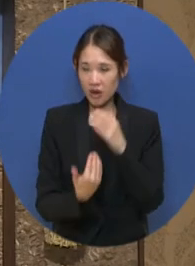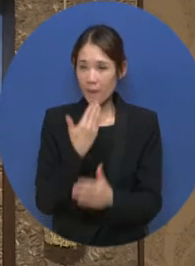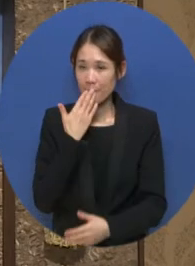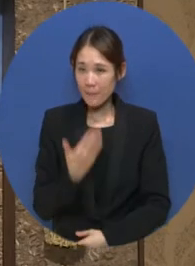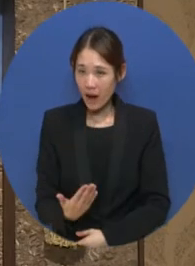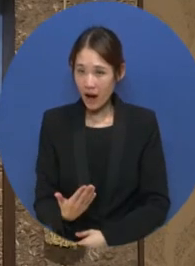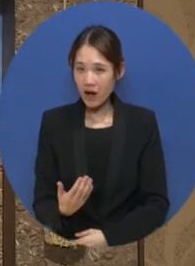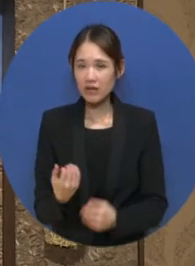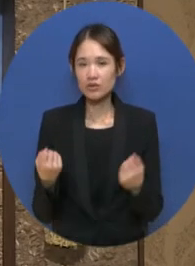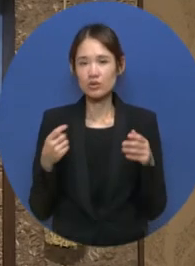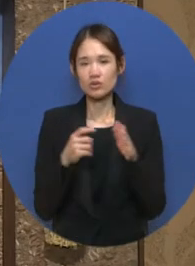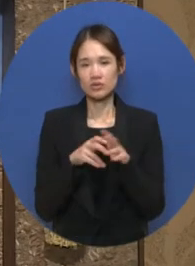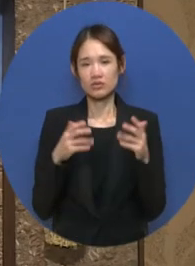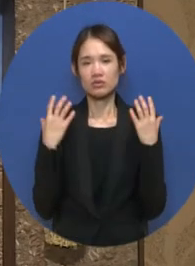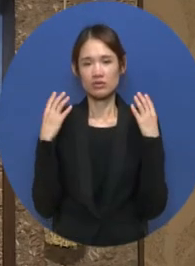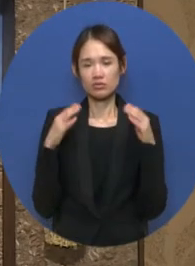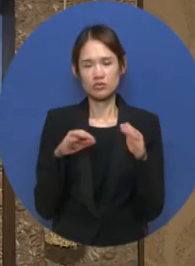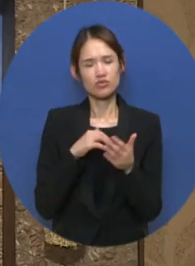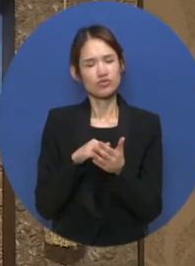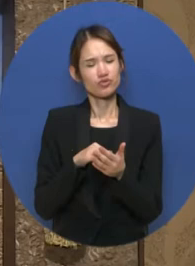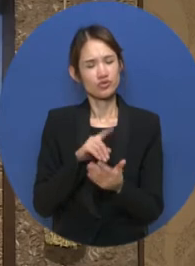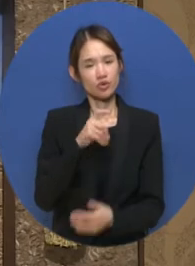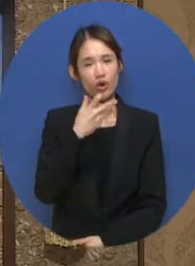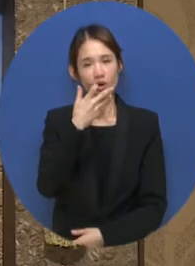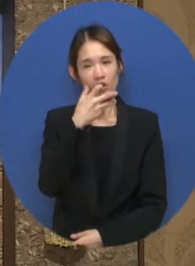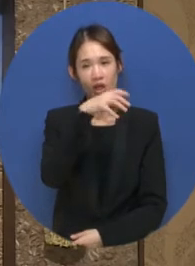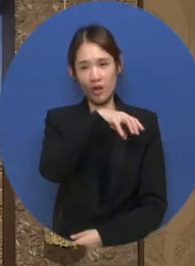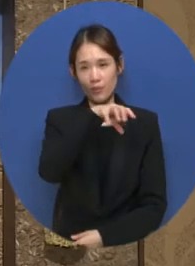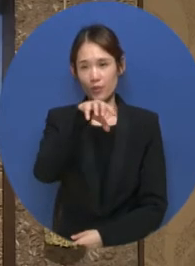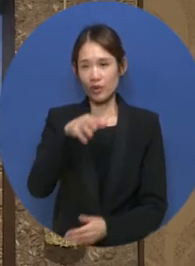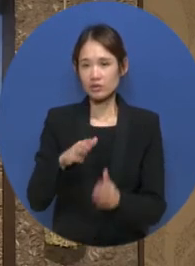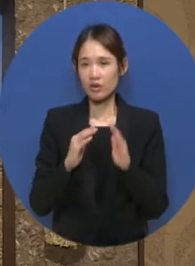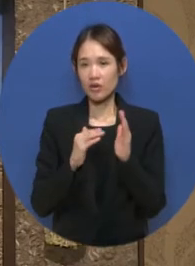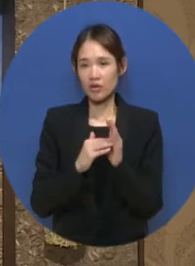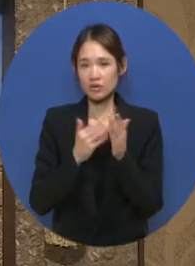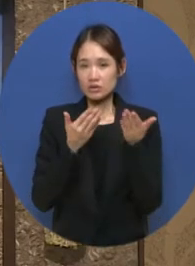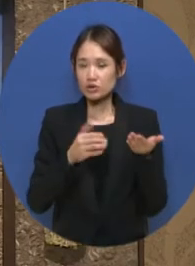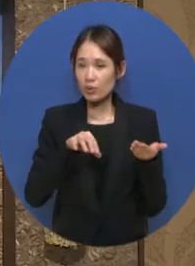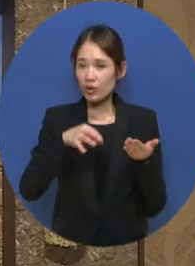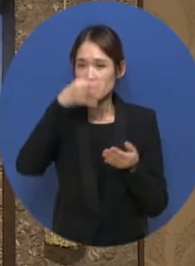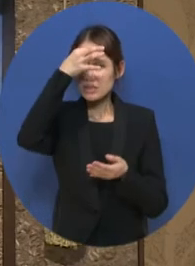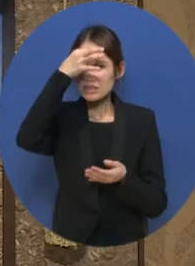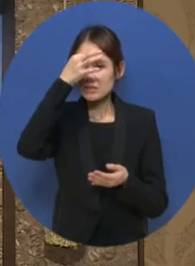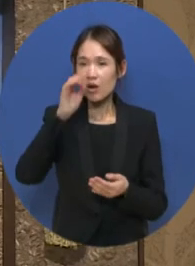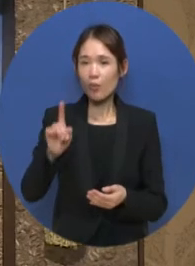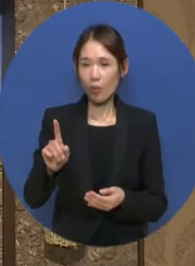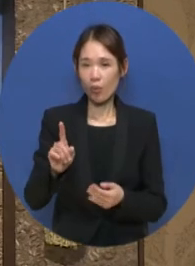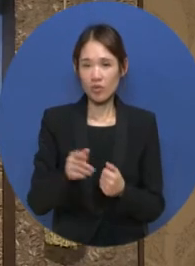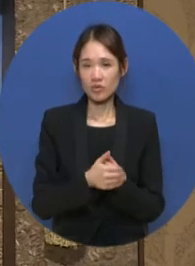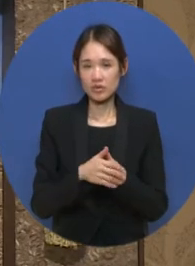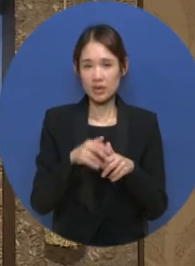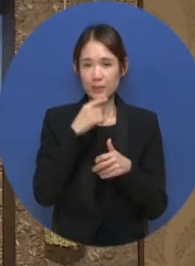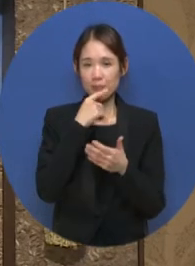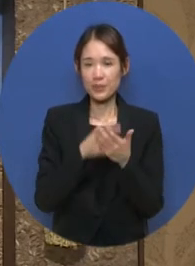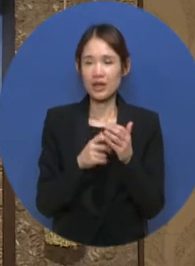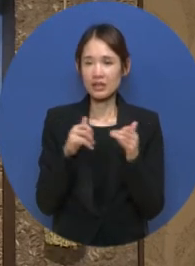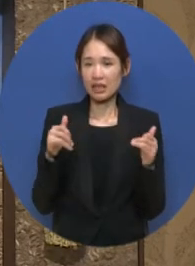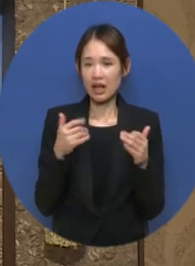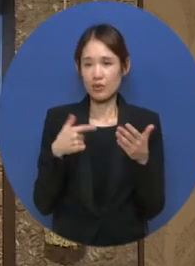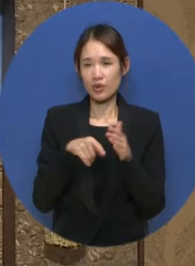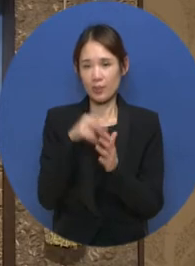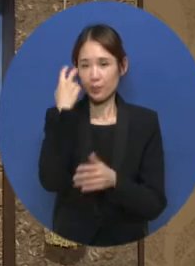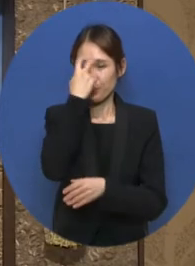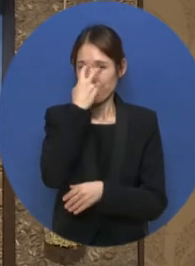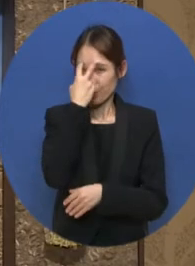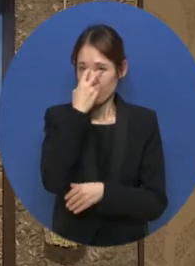하고 있고요 예 지금 현재는 13개가 설치가 되어있습니다 머신 터에 주된 기능 이라고 하며 이 피해자들에 대한 보호와 더